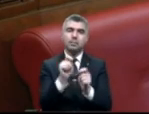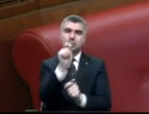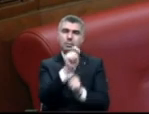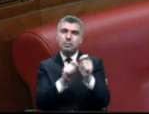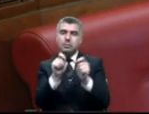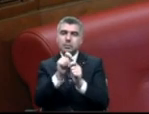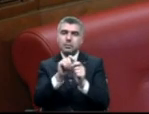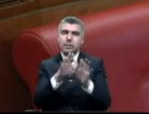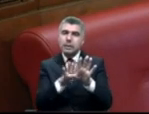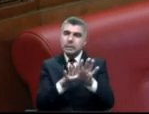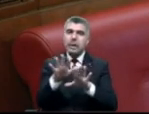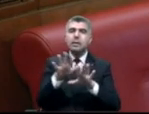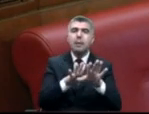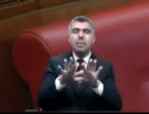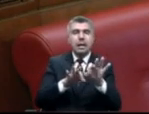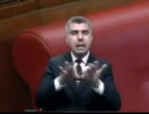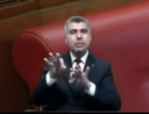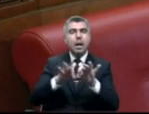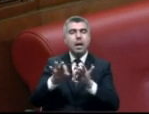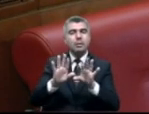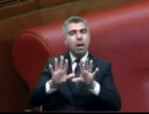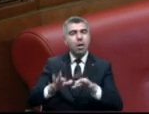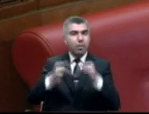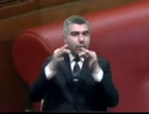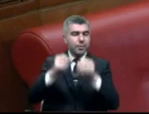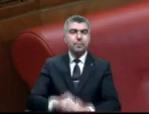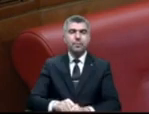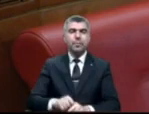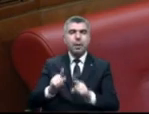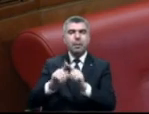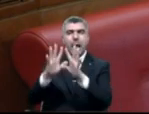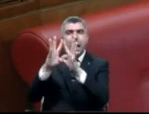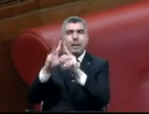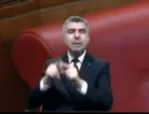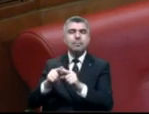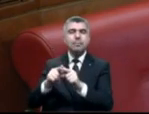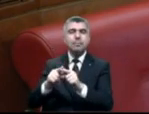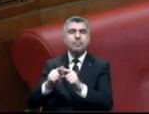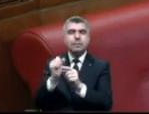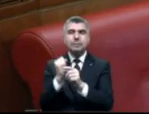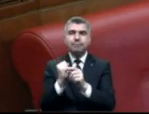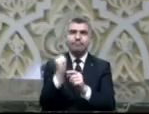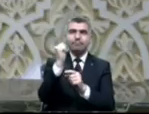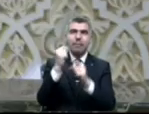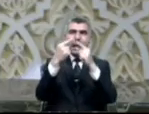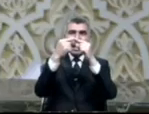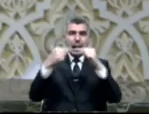والقيام بمجموعة من التدابير والإجراءات غنذكر منها. أولا إحصاء الأعمدة الكهربائية اللي